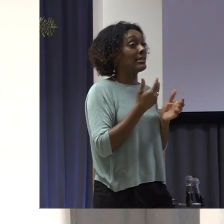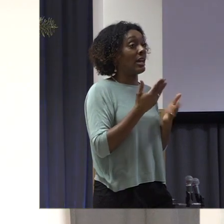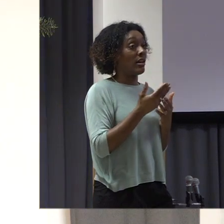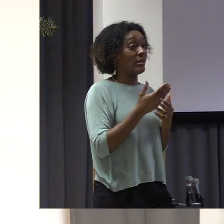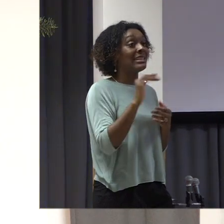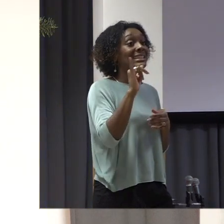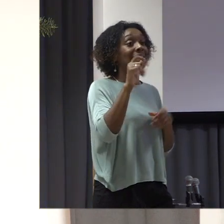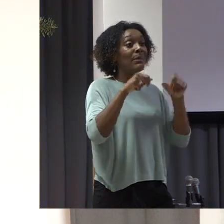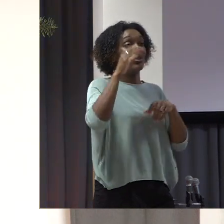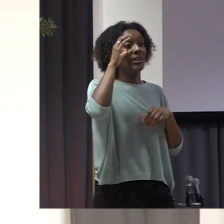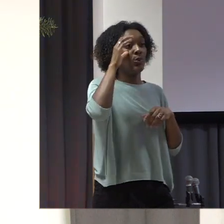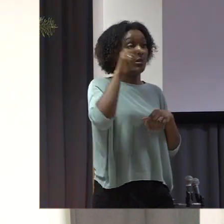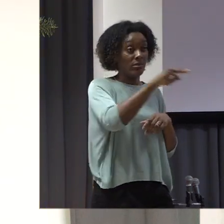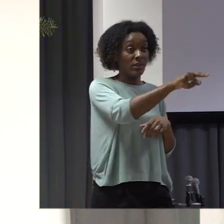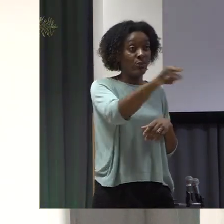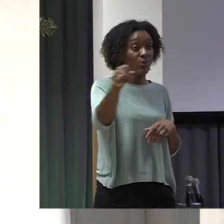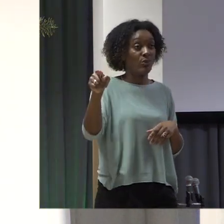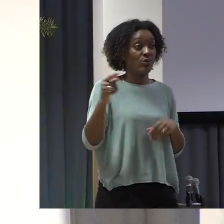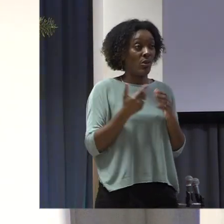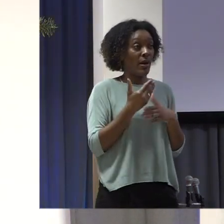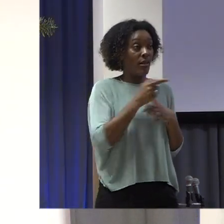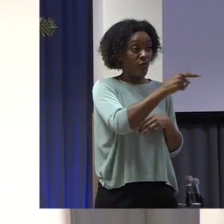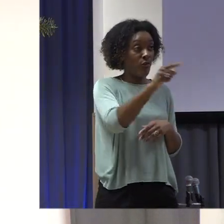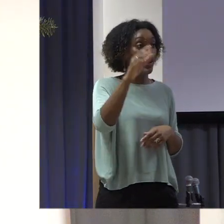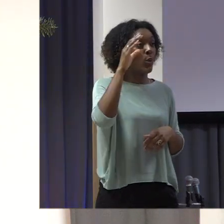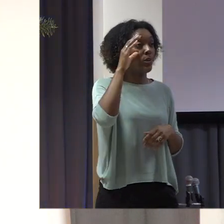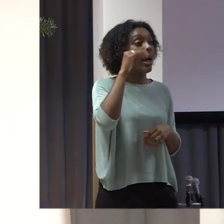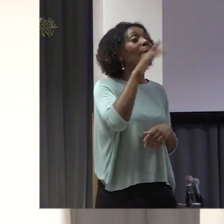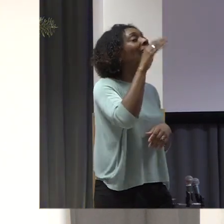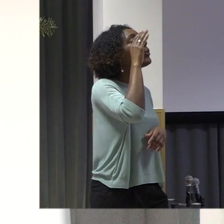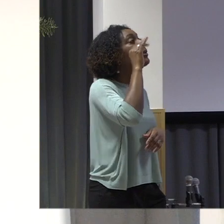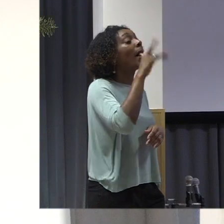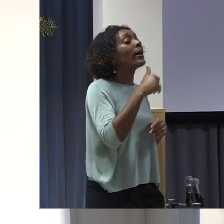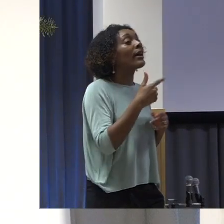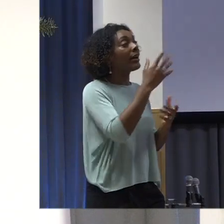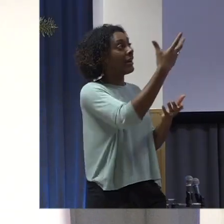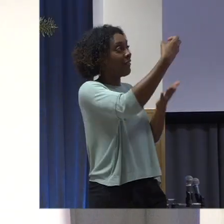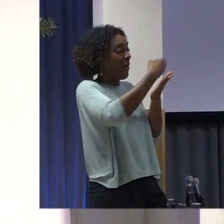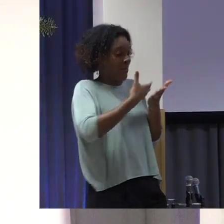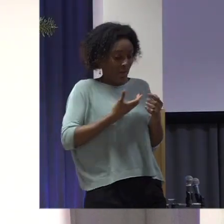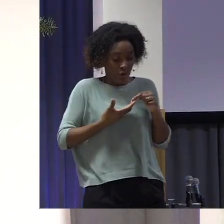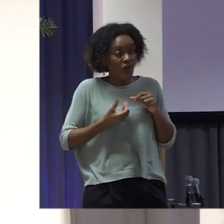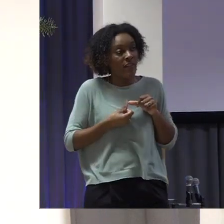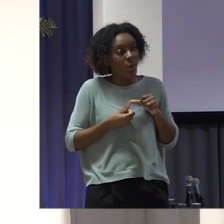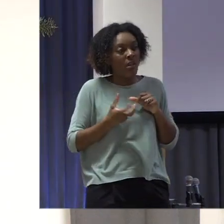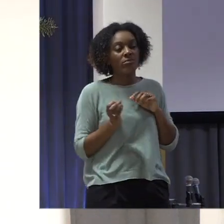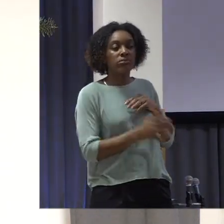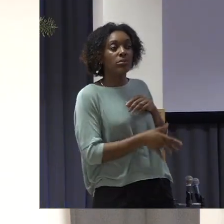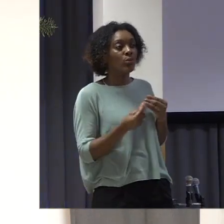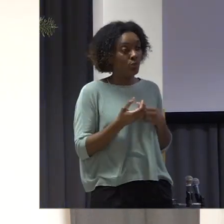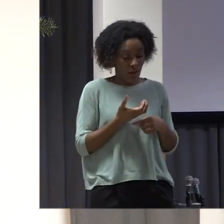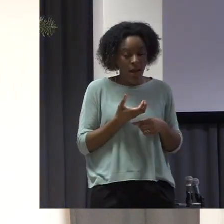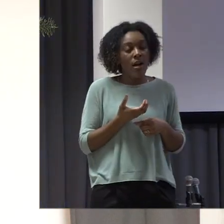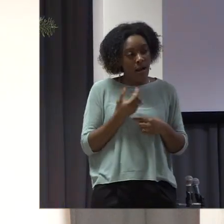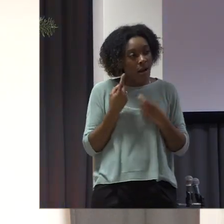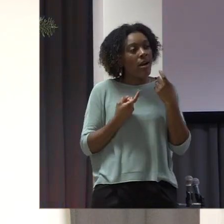va recevoir le message. Et ce que nous pouvons voir à Thessalonique, c'est ce que Paul nous dit,